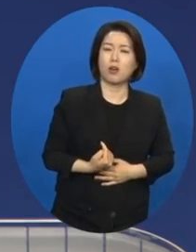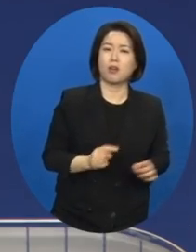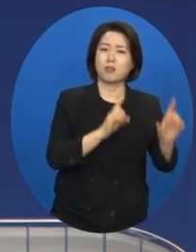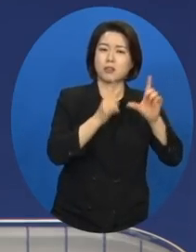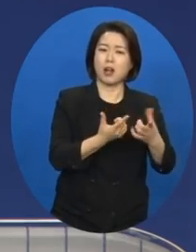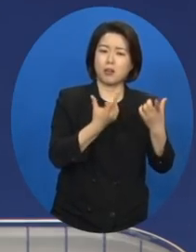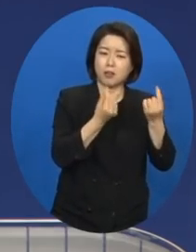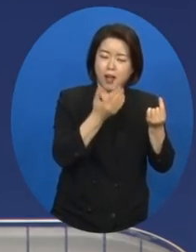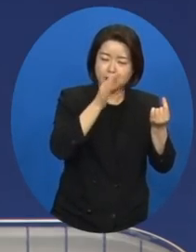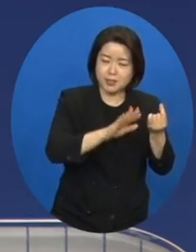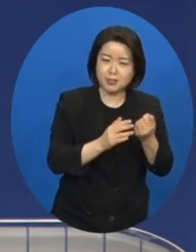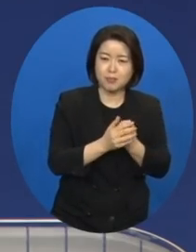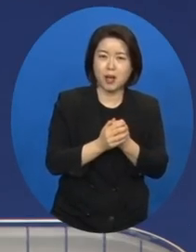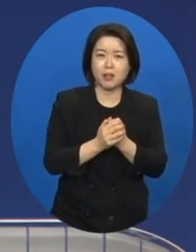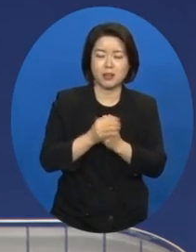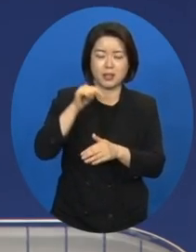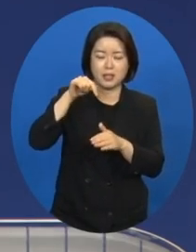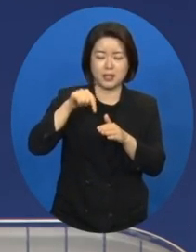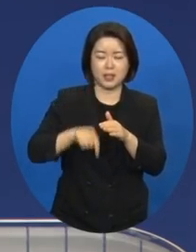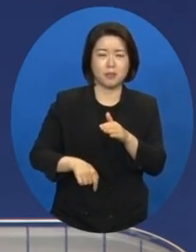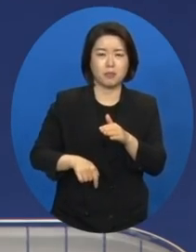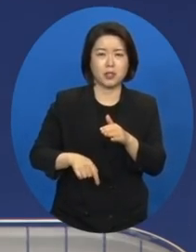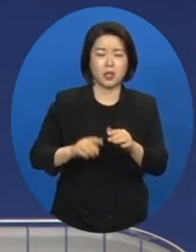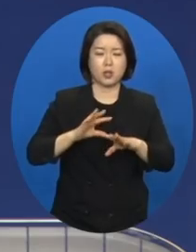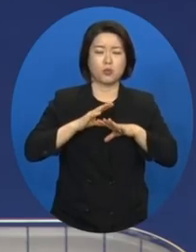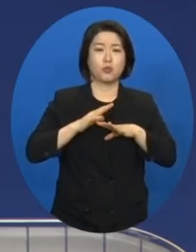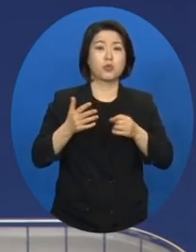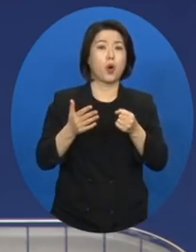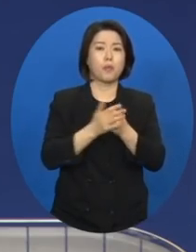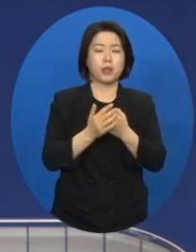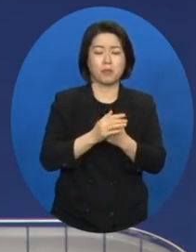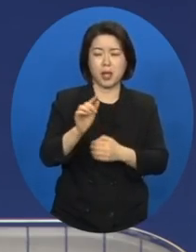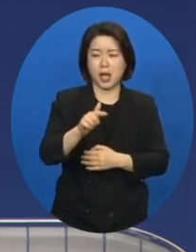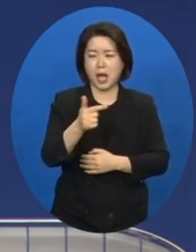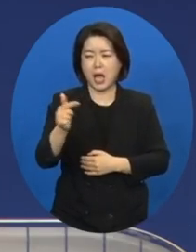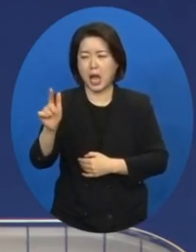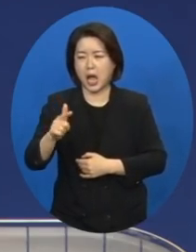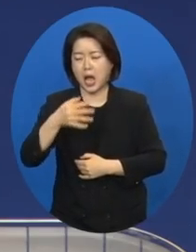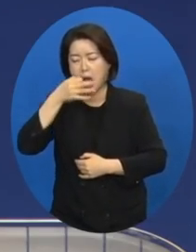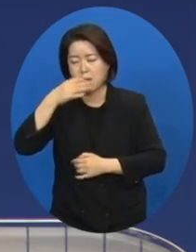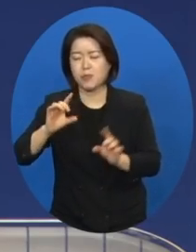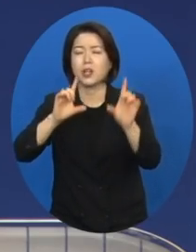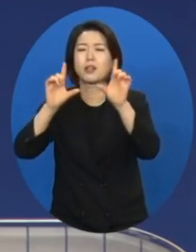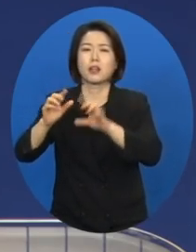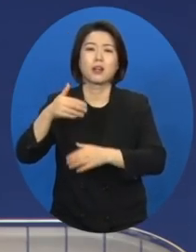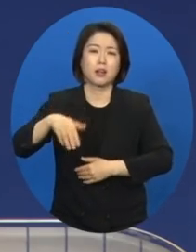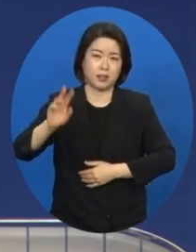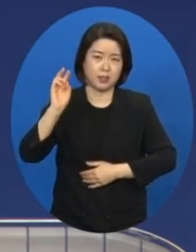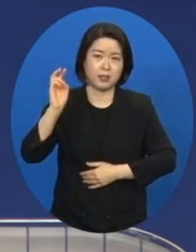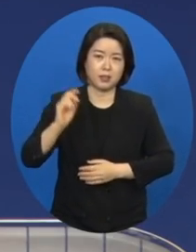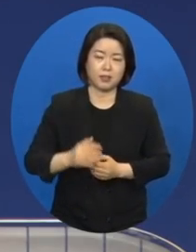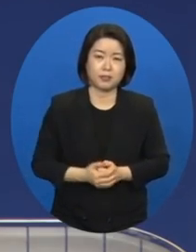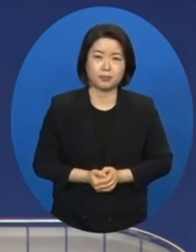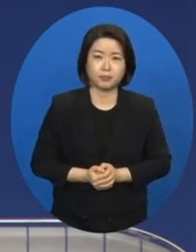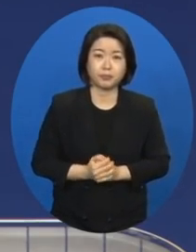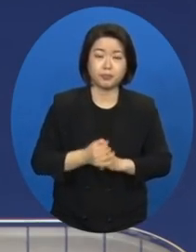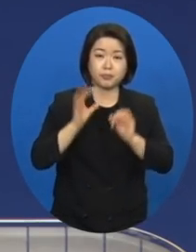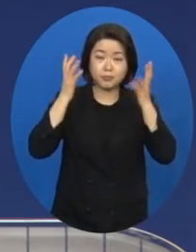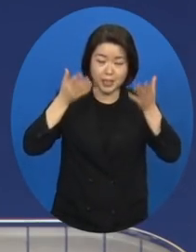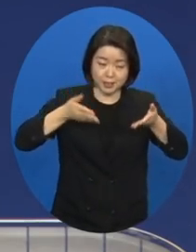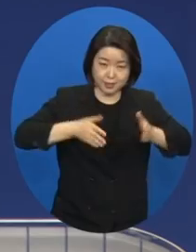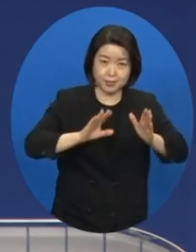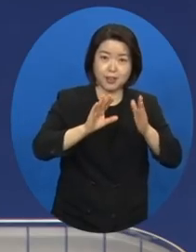실은 깊이 내재되어 있는 두려움 속에 하루하루 살아가게 된다는 거죠. 아기가